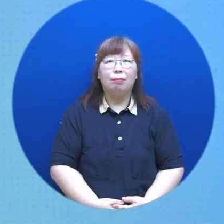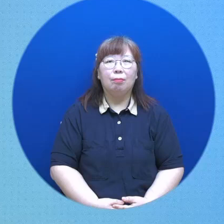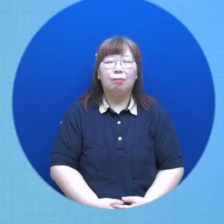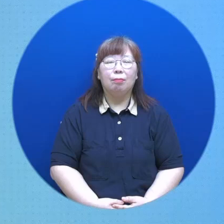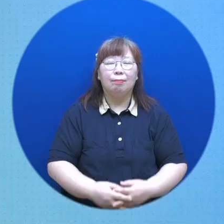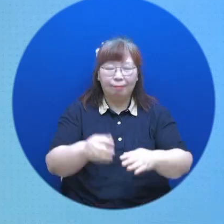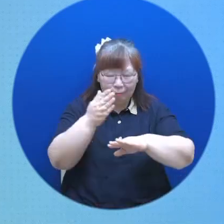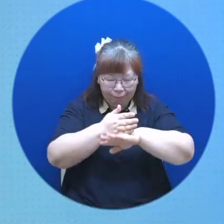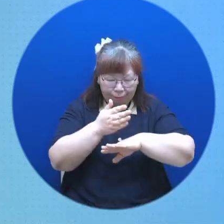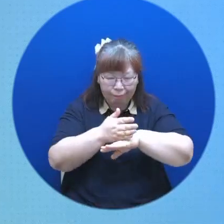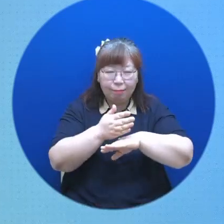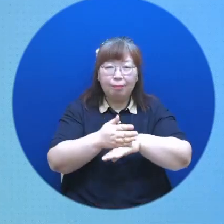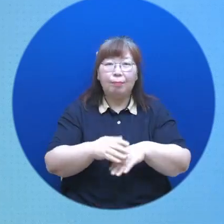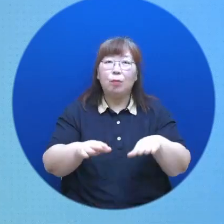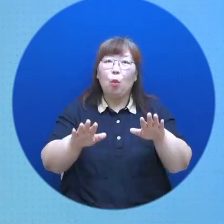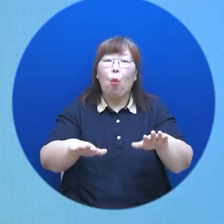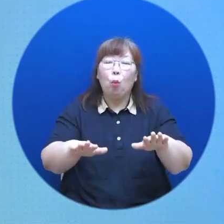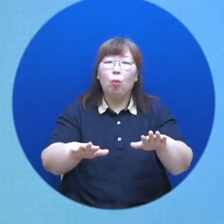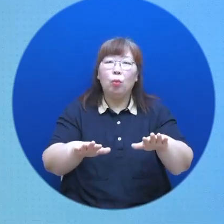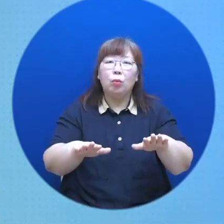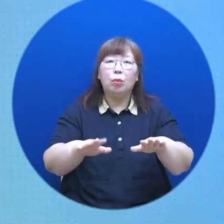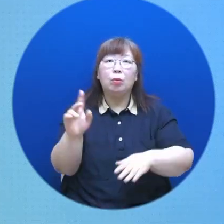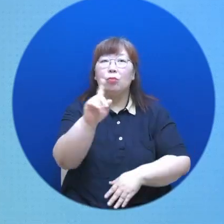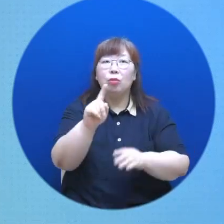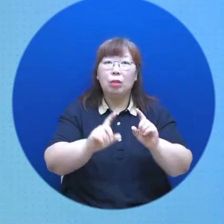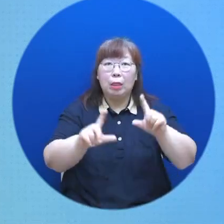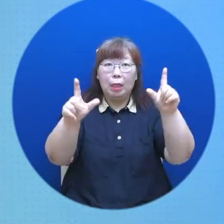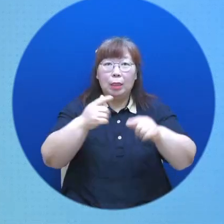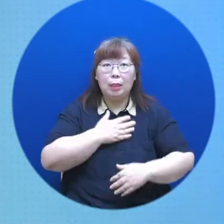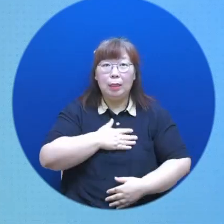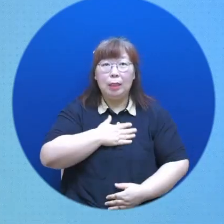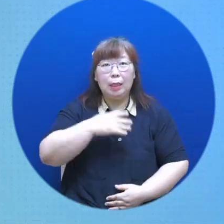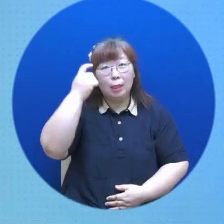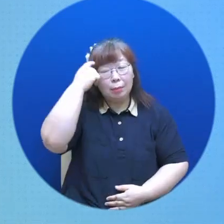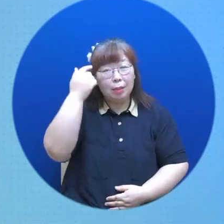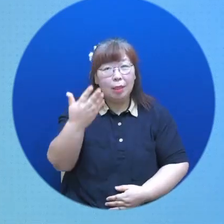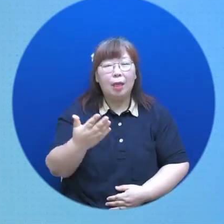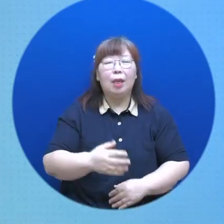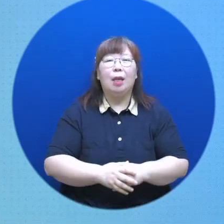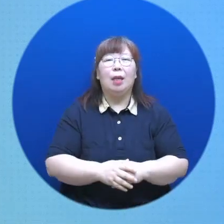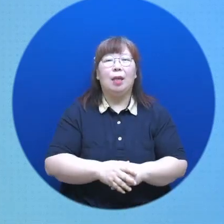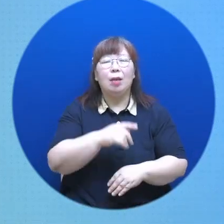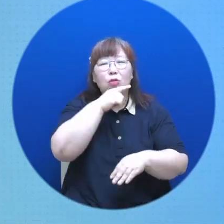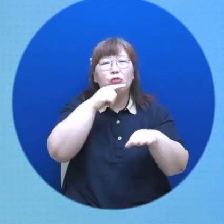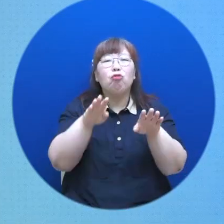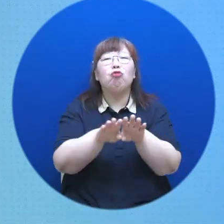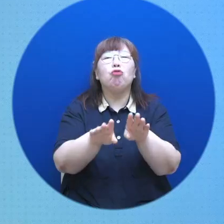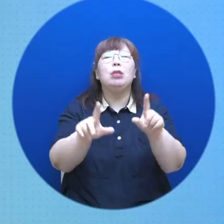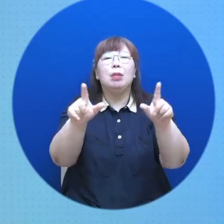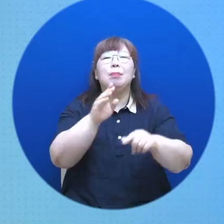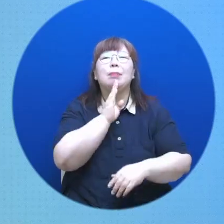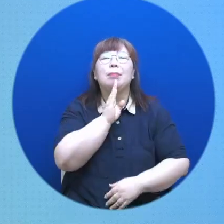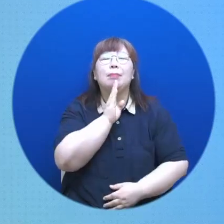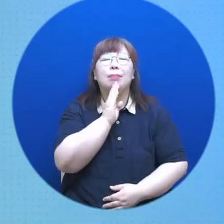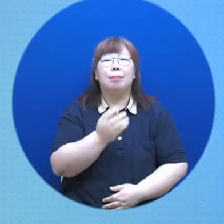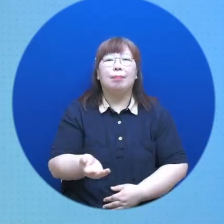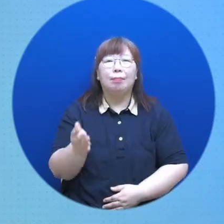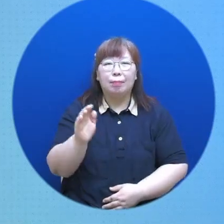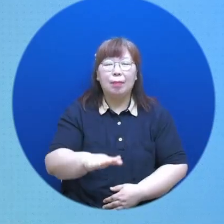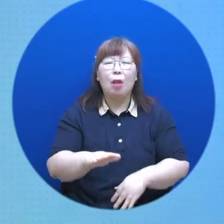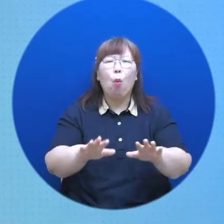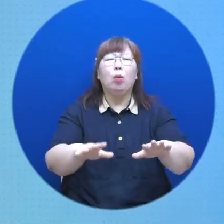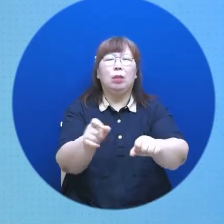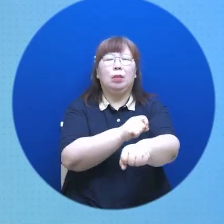네, 감사합니다. 여러분, 오늘이 무슨 날인지 아십니까? 네, 물론 주일이죠. 주일인데 오늘은